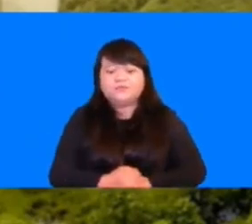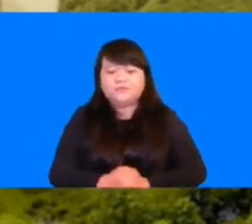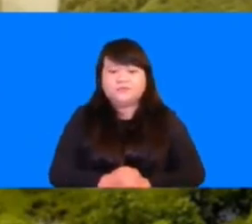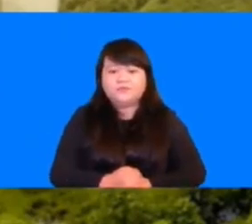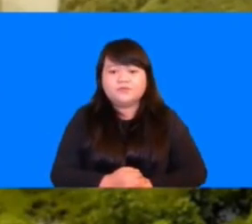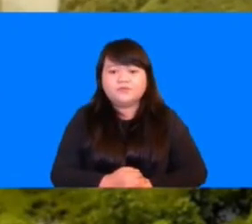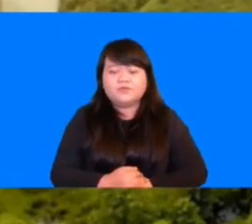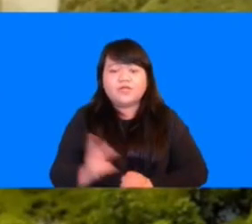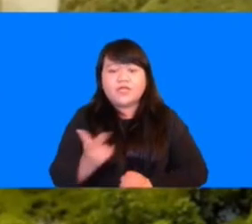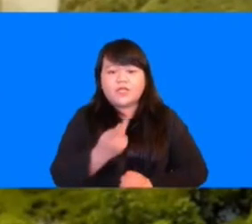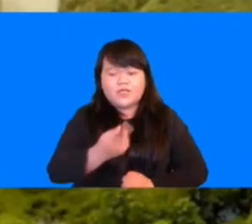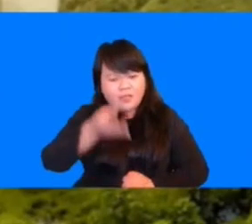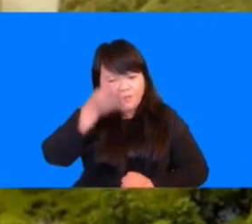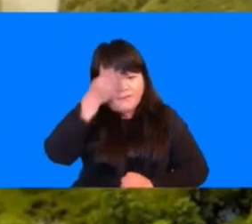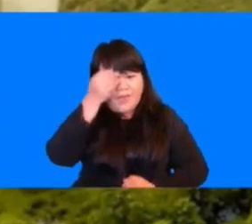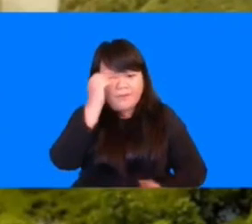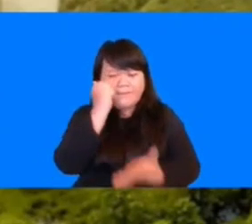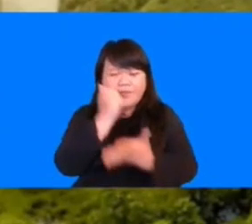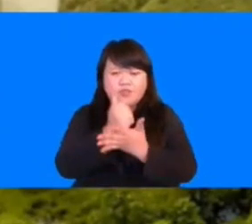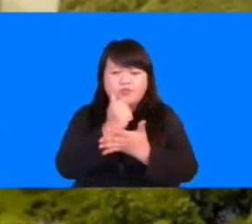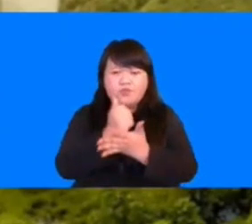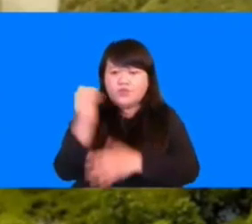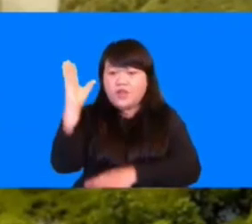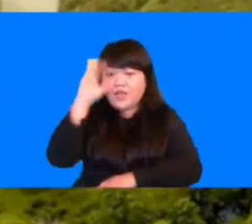Kita sama-sama pahami bahwa hari ini